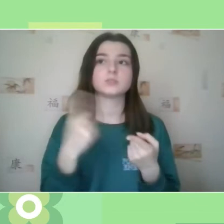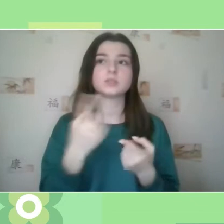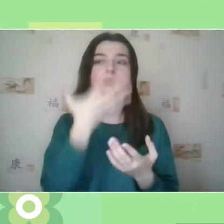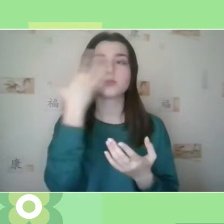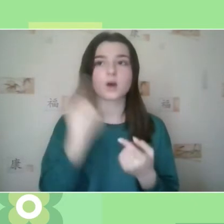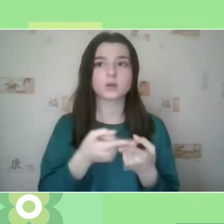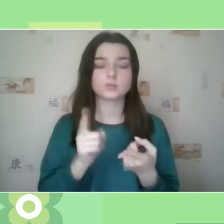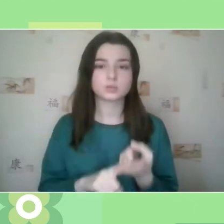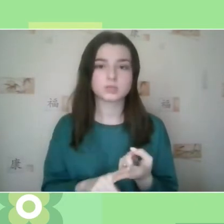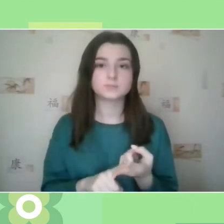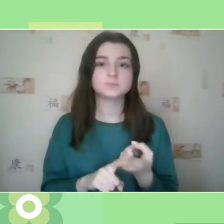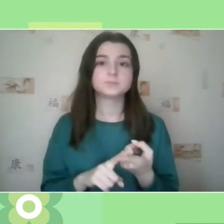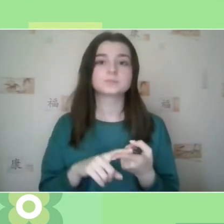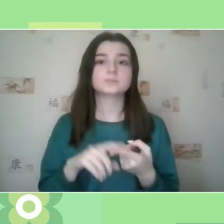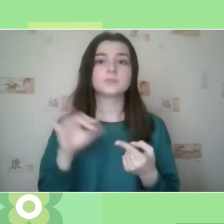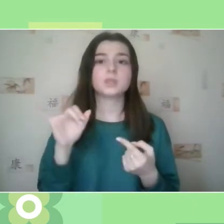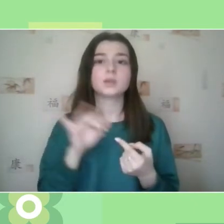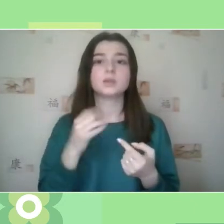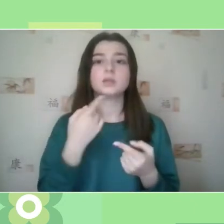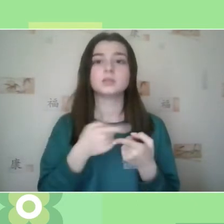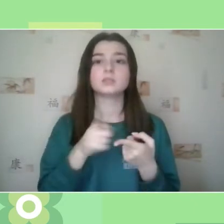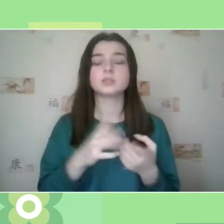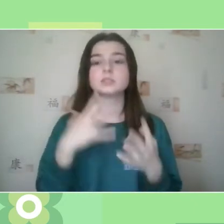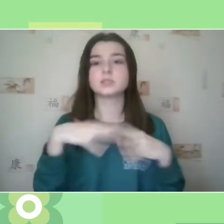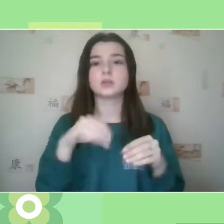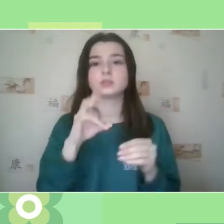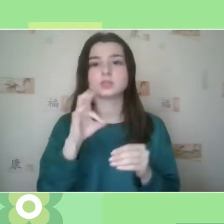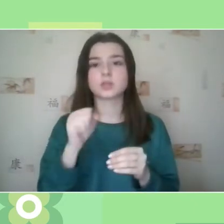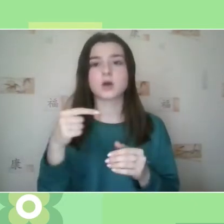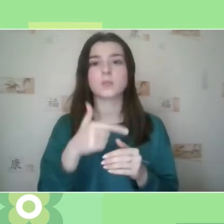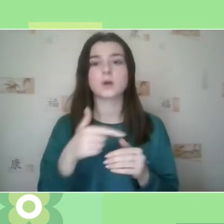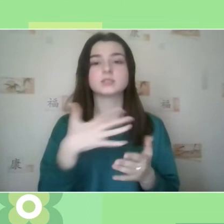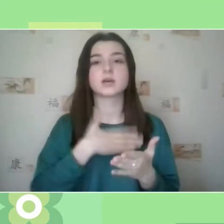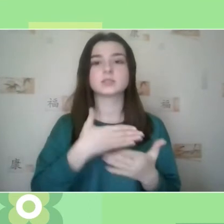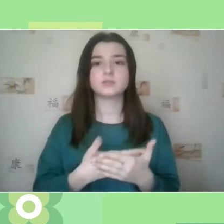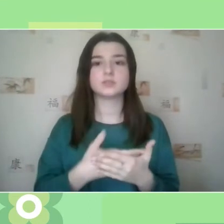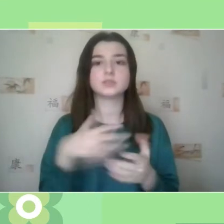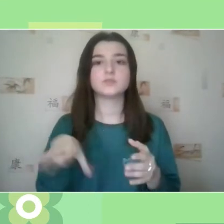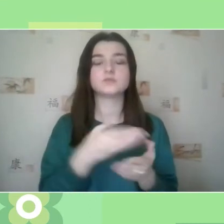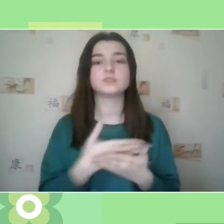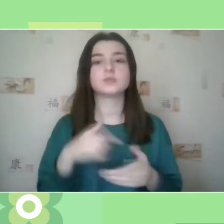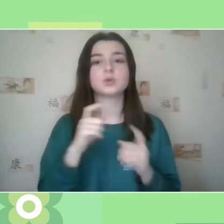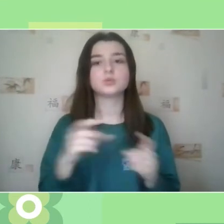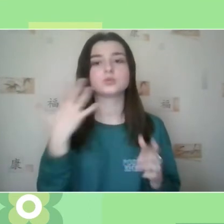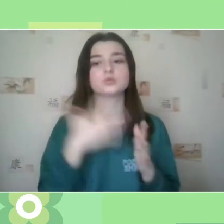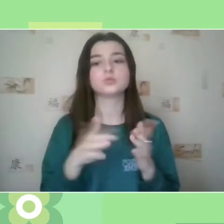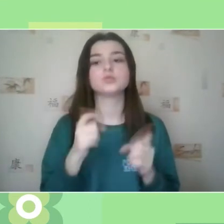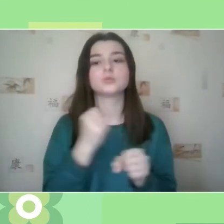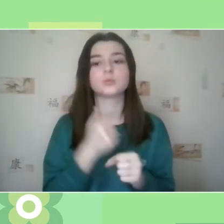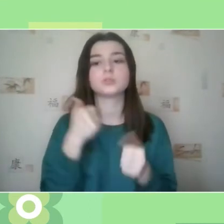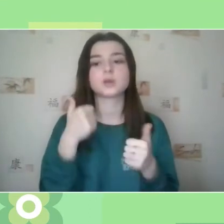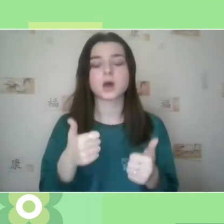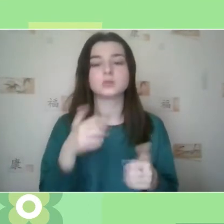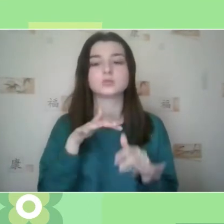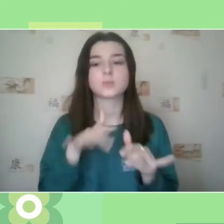і слава Богу, дякую їм, якось з'їдалась на громадських активістів, тому що насправді всі ми люди розуміємо, що робимо гарну справу, але тим не